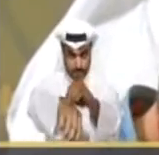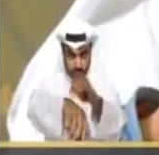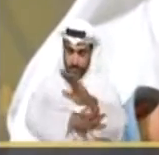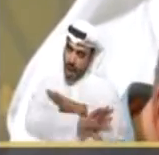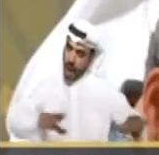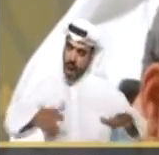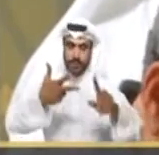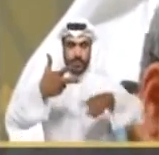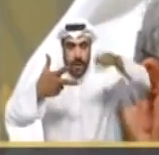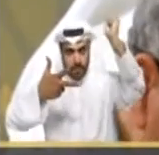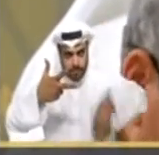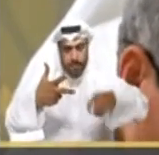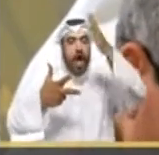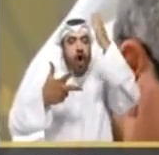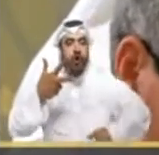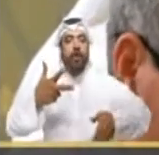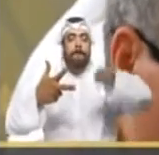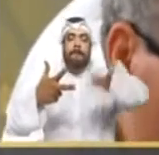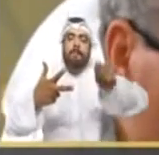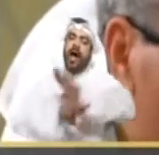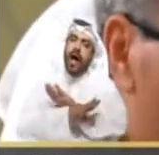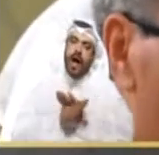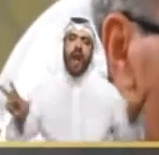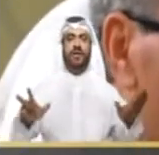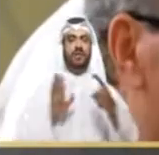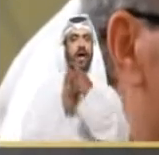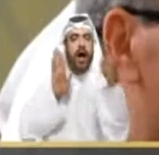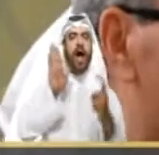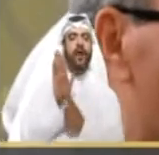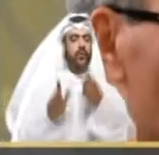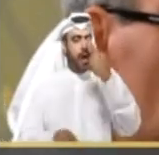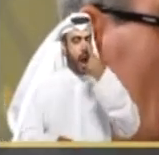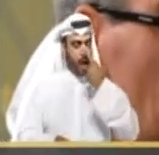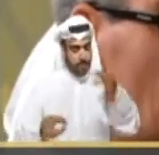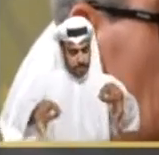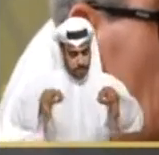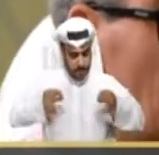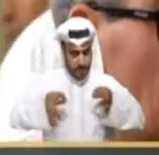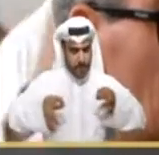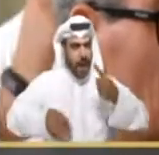تأكيد بأن الأحكام هي عناوين الحقيقة، وأن القانون يجب أن يطبق